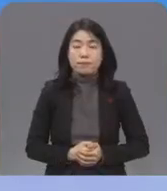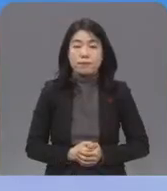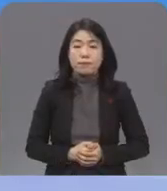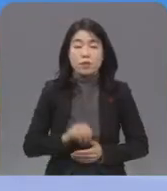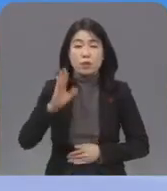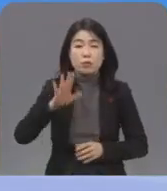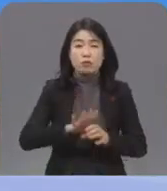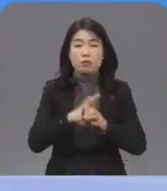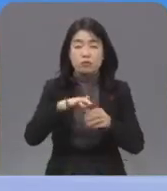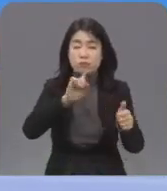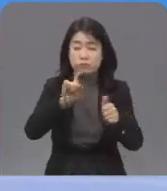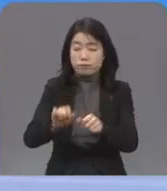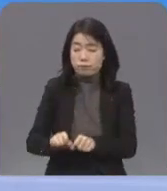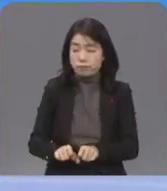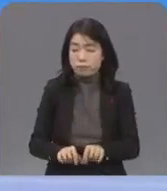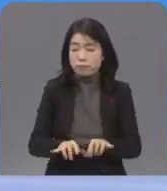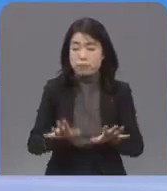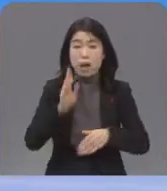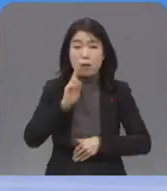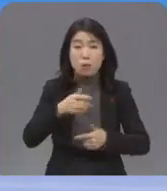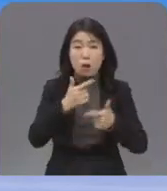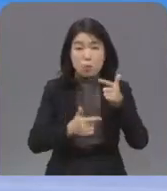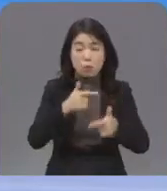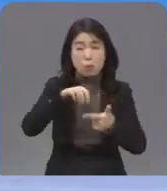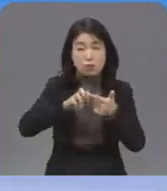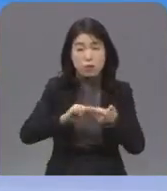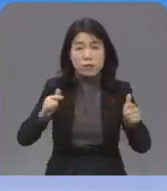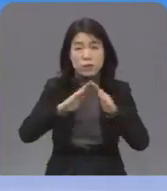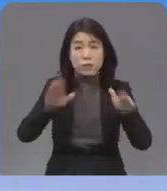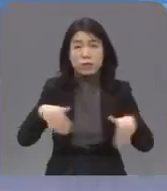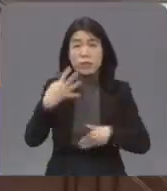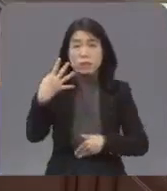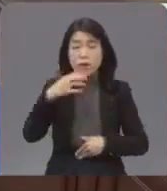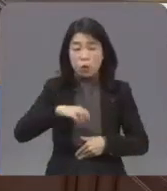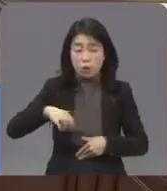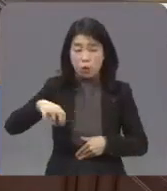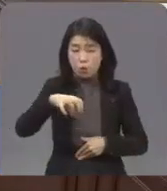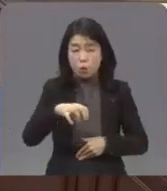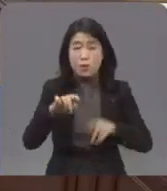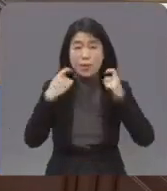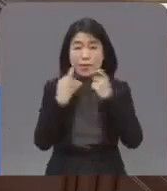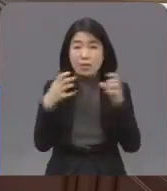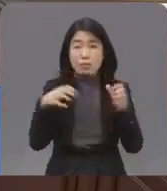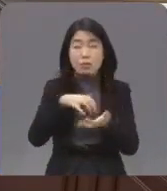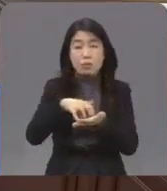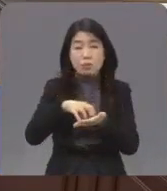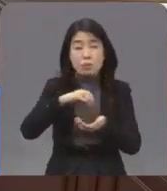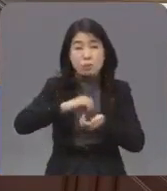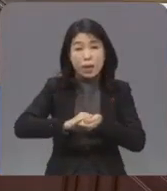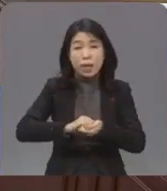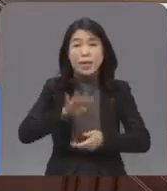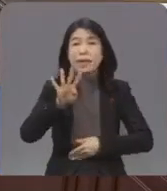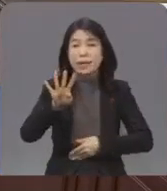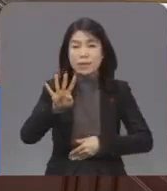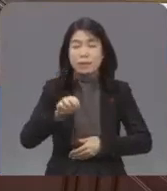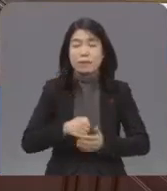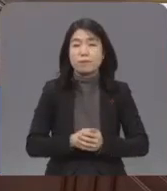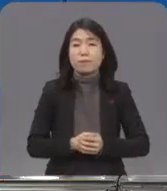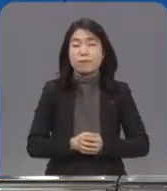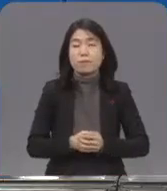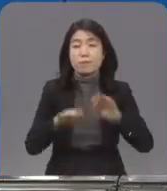최근 코로나19 확산세가 심각한 목포와 나주 등 전남 4개 시군의 사적 모임 인원은 4명으로